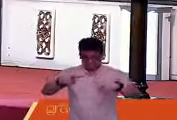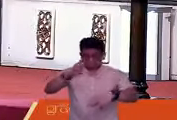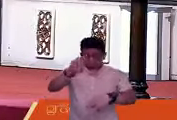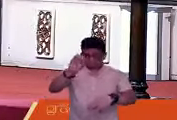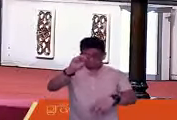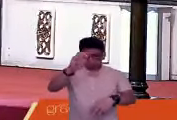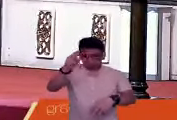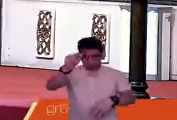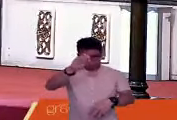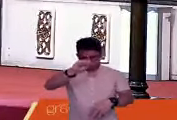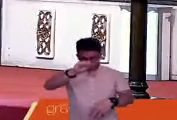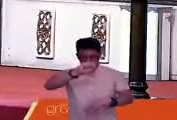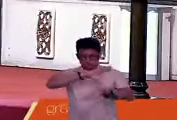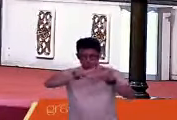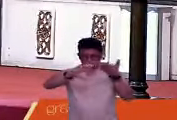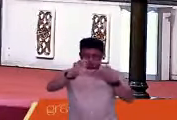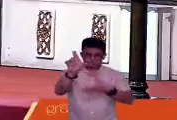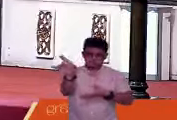Romans 8:23.